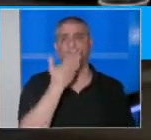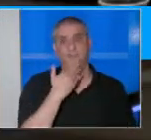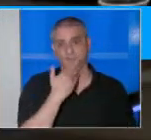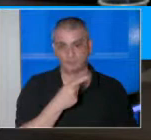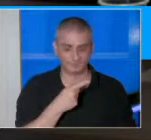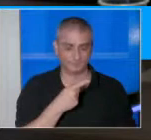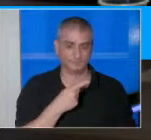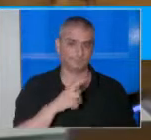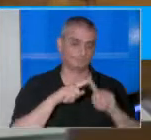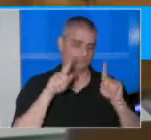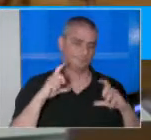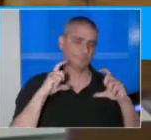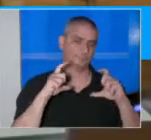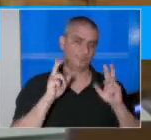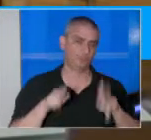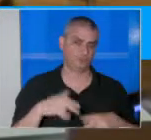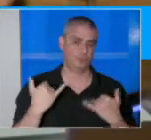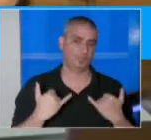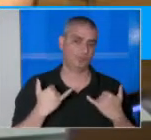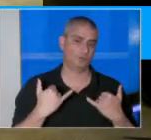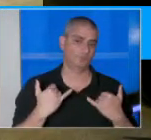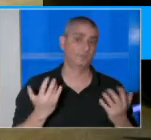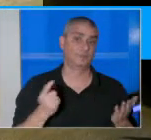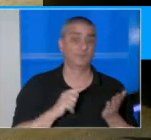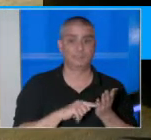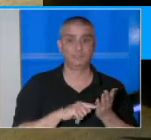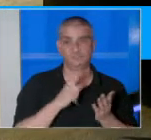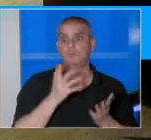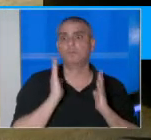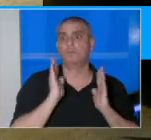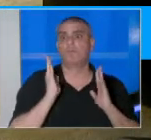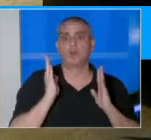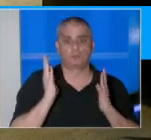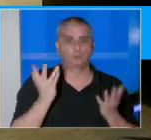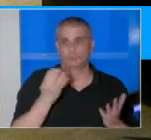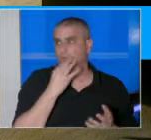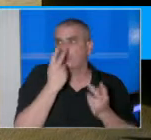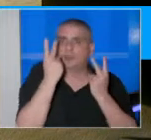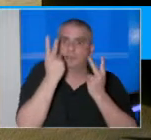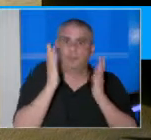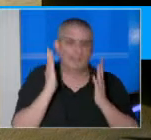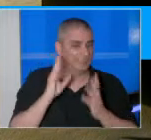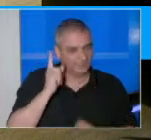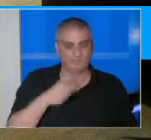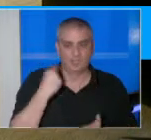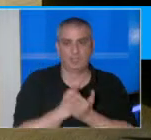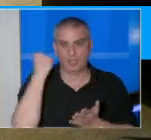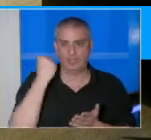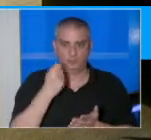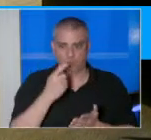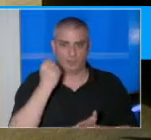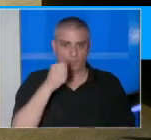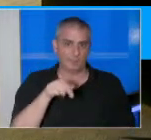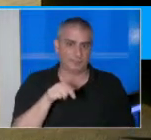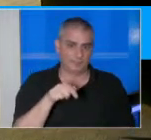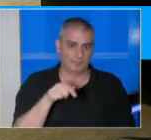ישראל למסגרות הקיימות היום. ועל כן בעצם זהו מאוד שלב קריטי, כי יש צורך לאשר את